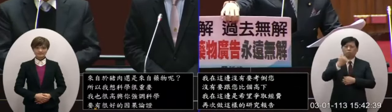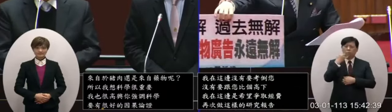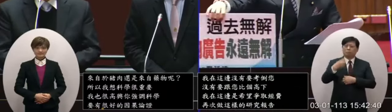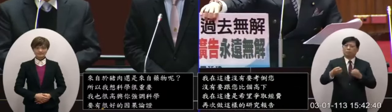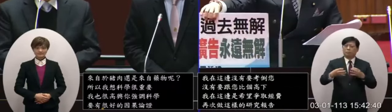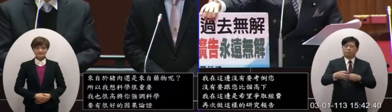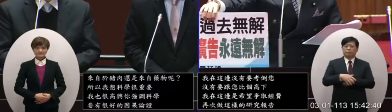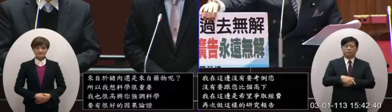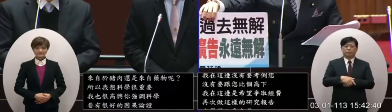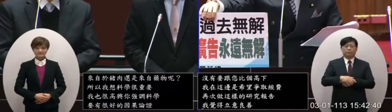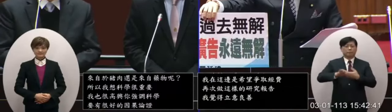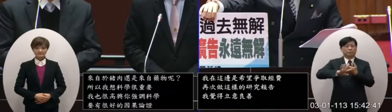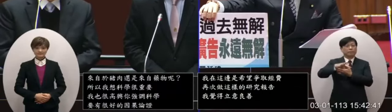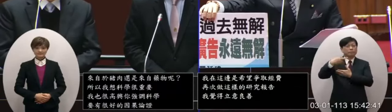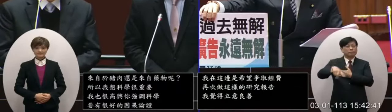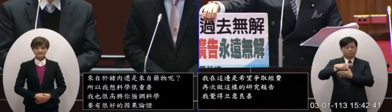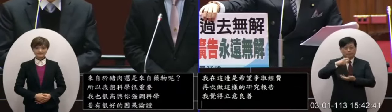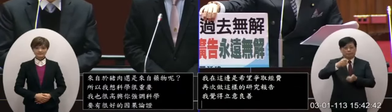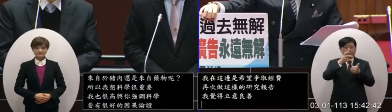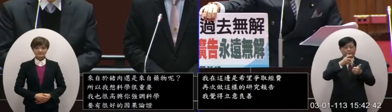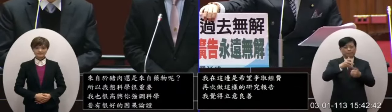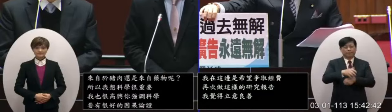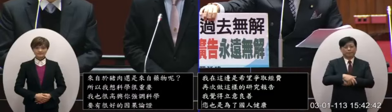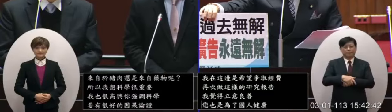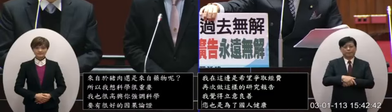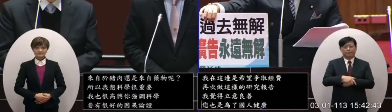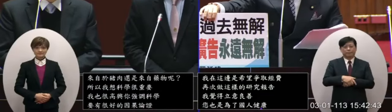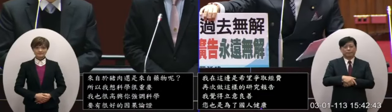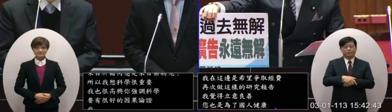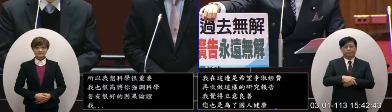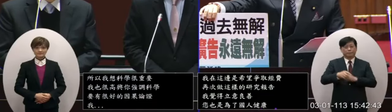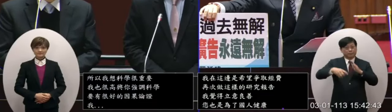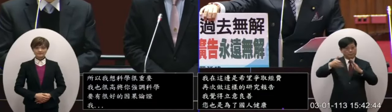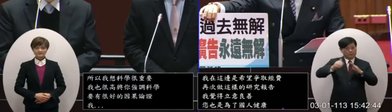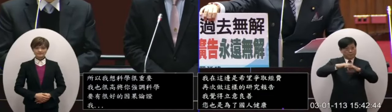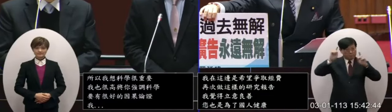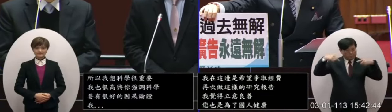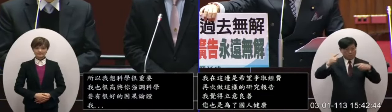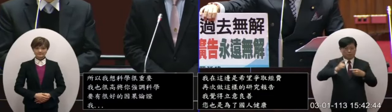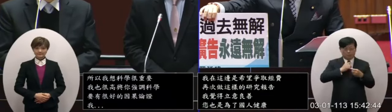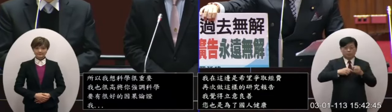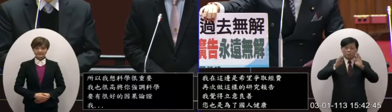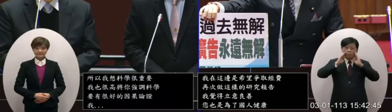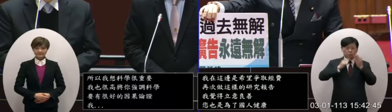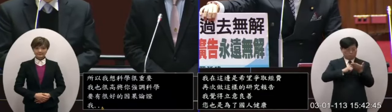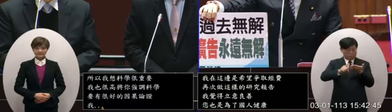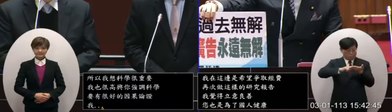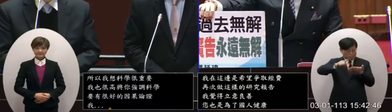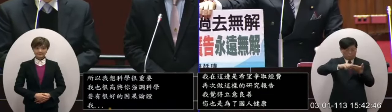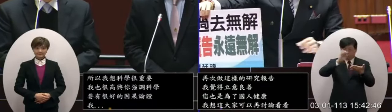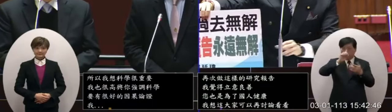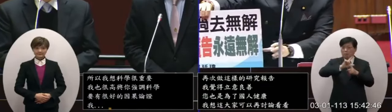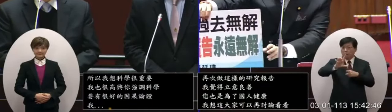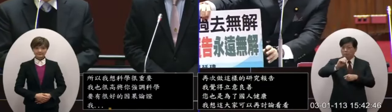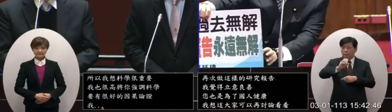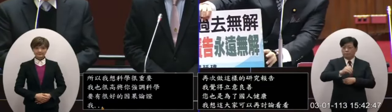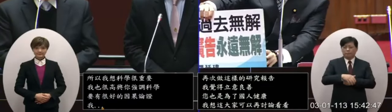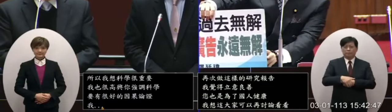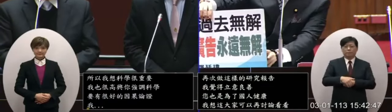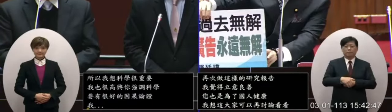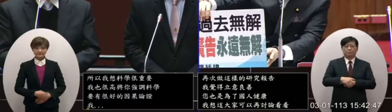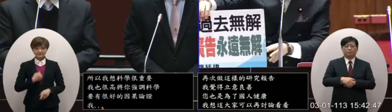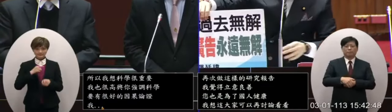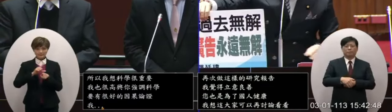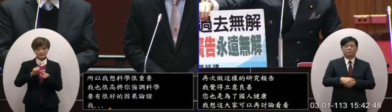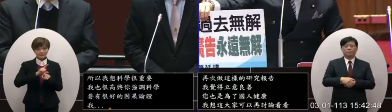讨论看看。那另外我想再跟您提问，我院长，您平常有滑脸书的习惯吗？或者是看看 LINE？ 我当然